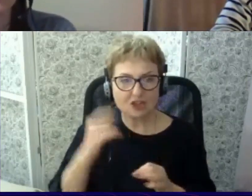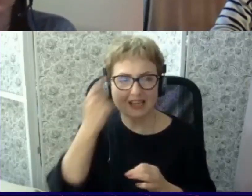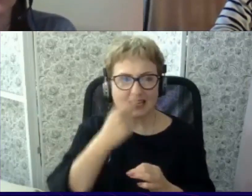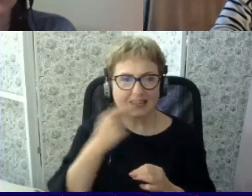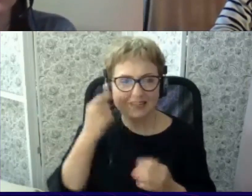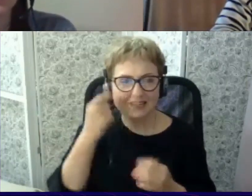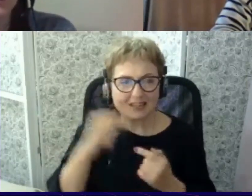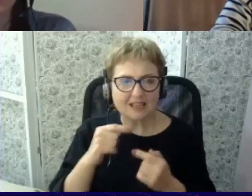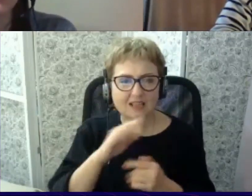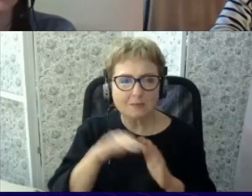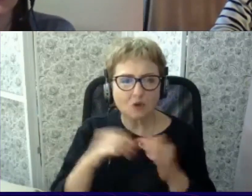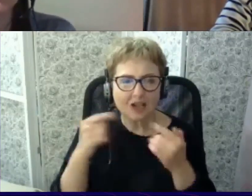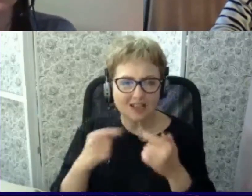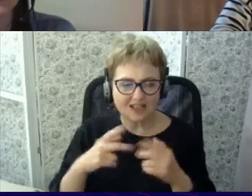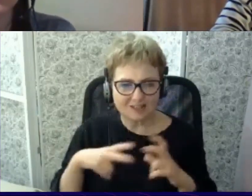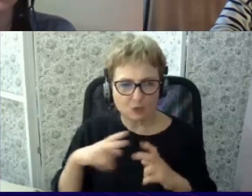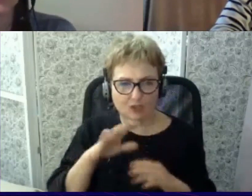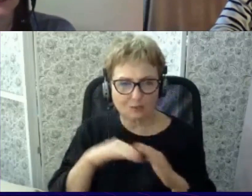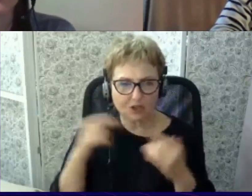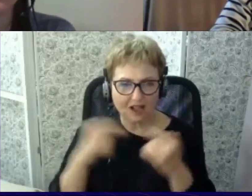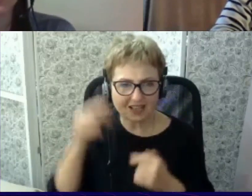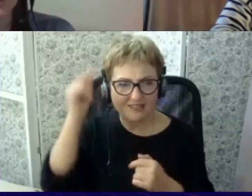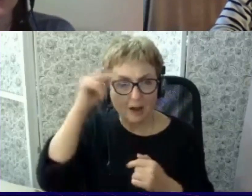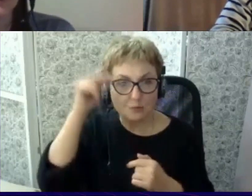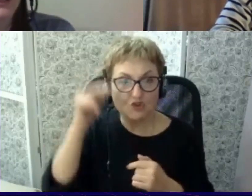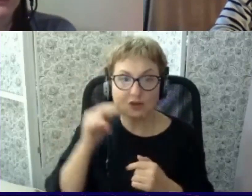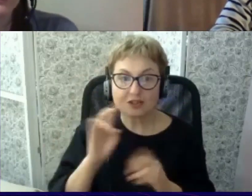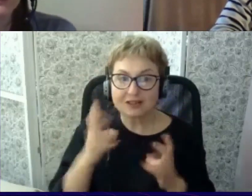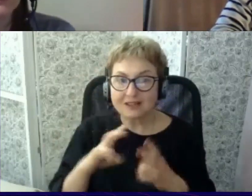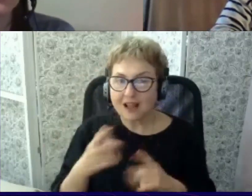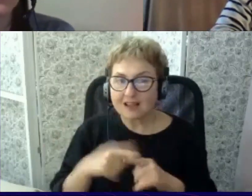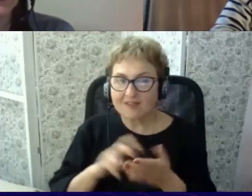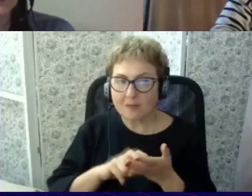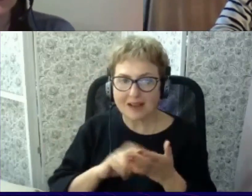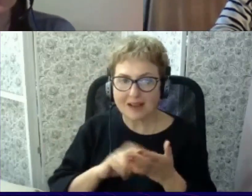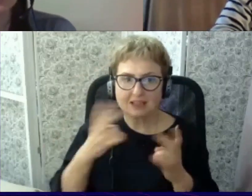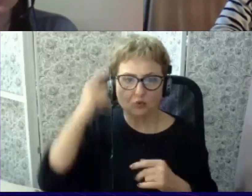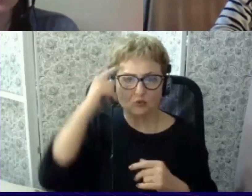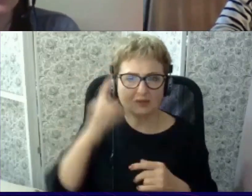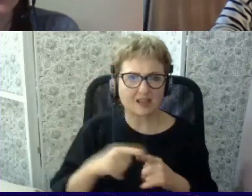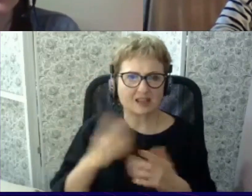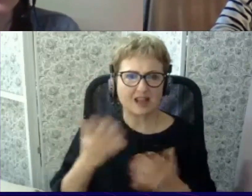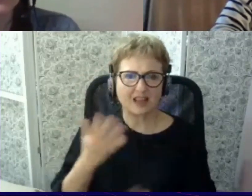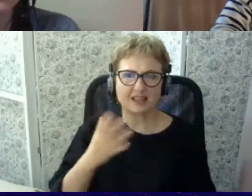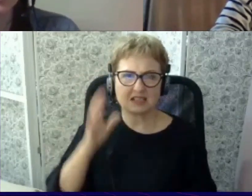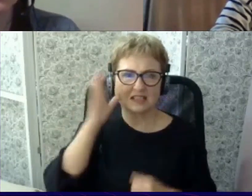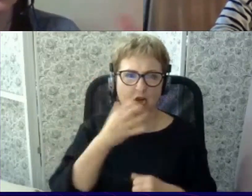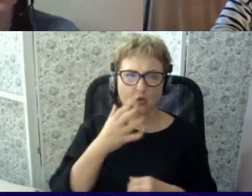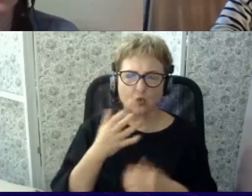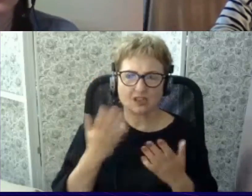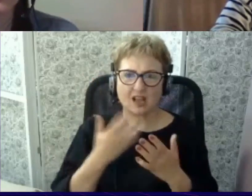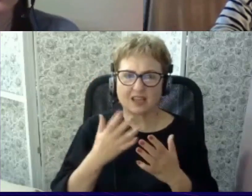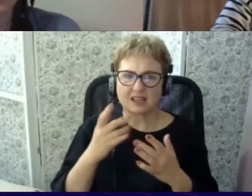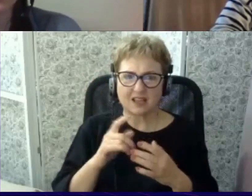когда индивидуализация идет под конкретного студента, под конкретного обучающегося. И не надо этого бояться, не надо думать, что это какие-то такие